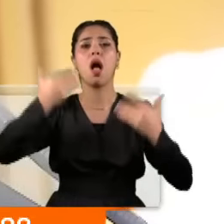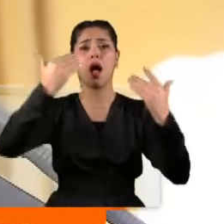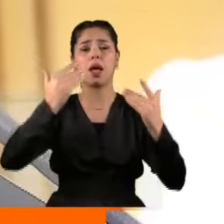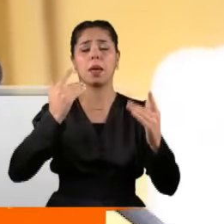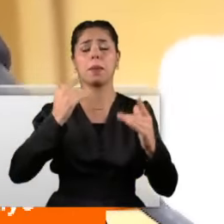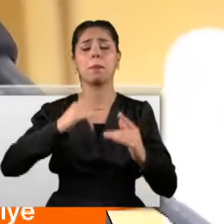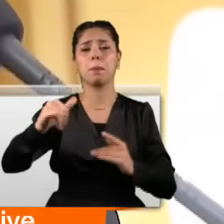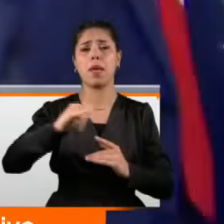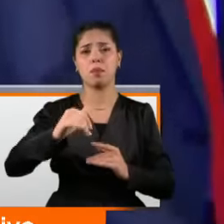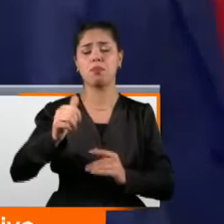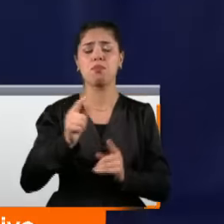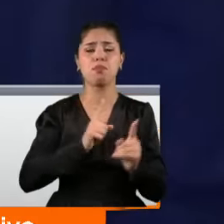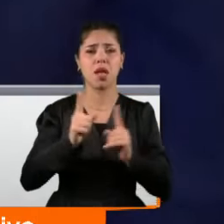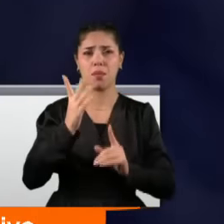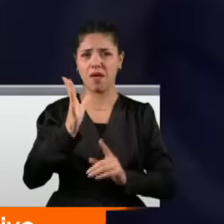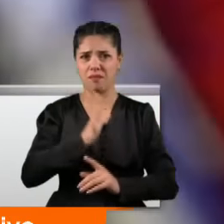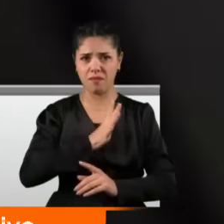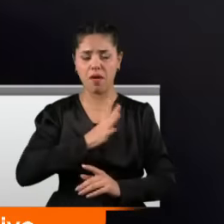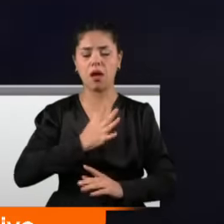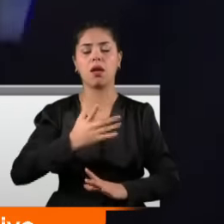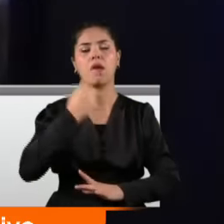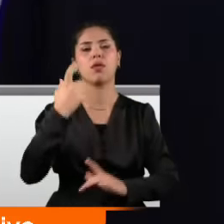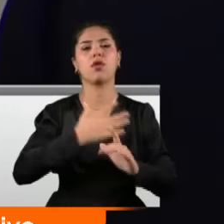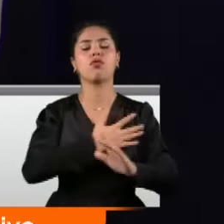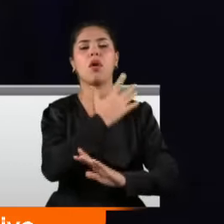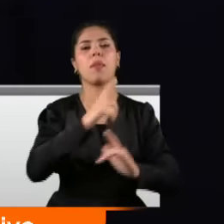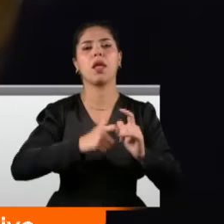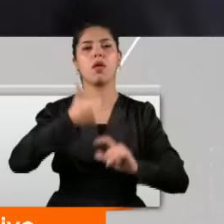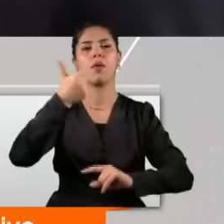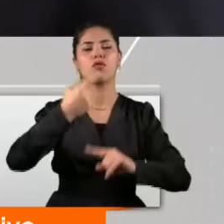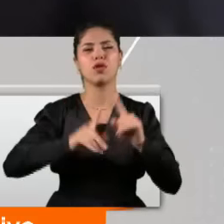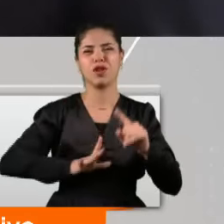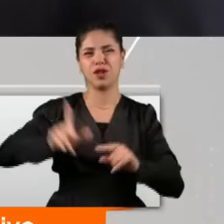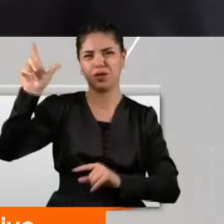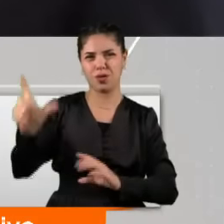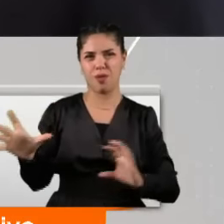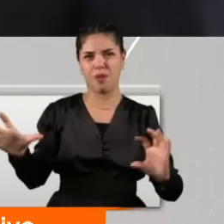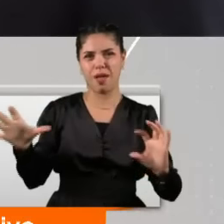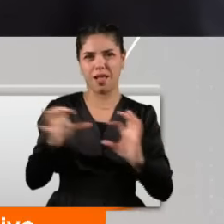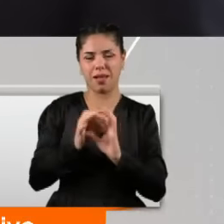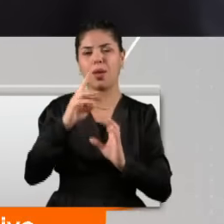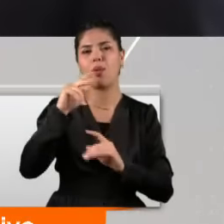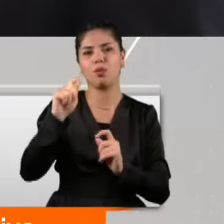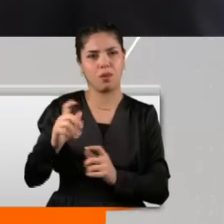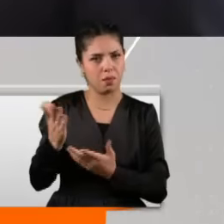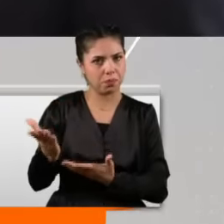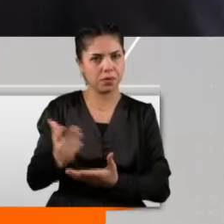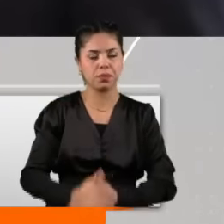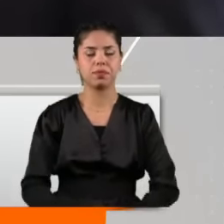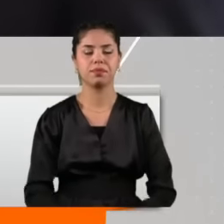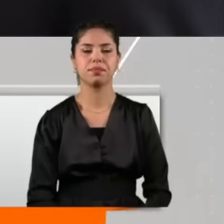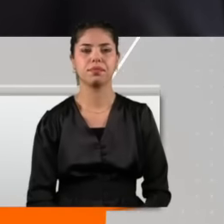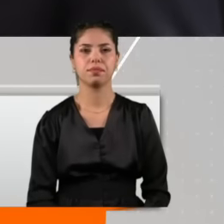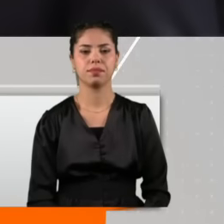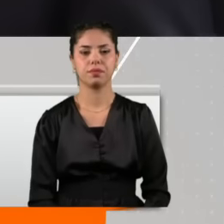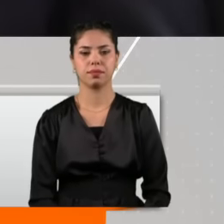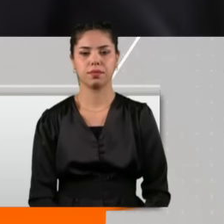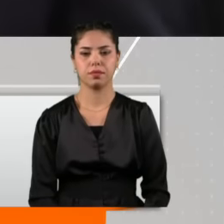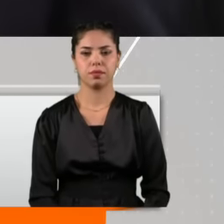olan eski CHP Genel Başkanı Kemal Kılıçdaroğlu için de konuştu. Bu ifadelerin suç teşkil edip etmediğine yönelik